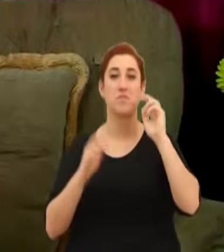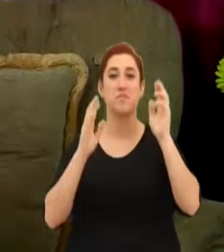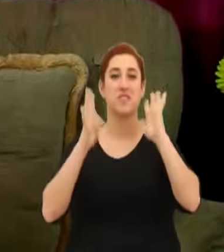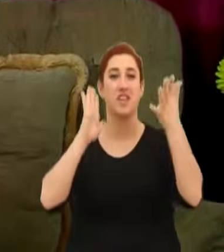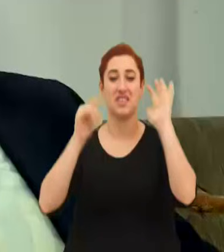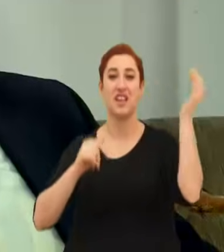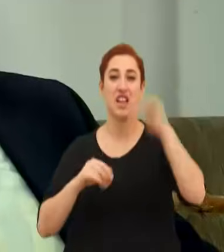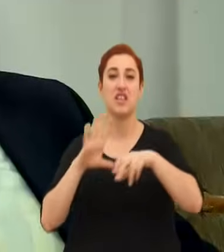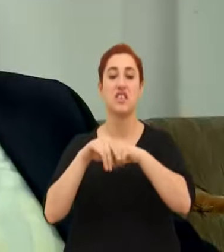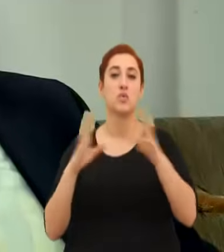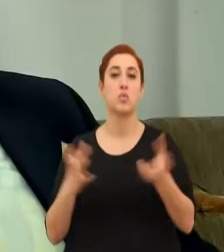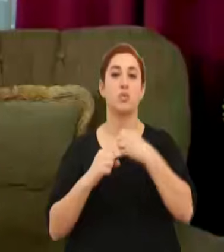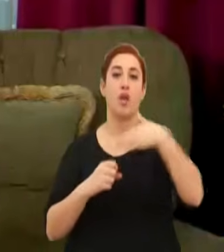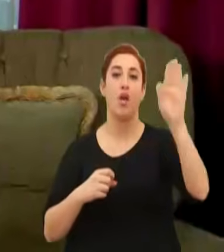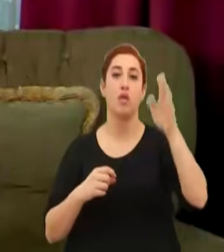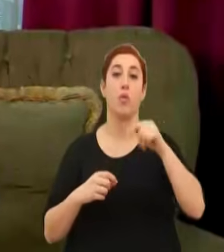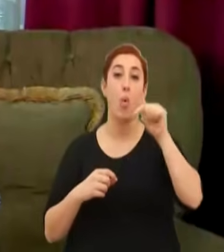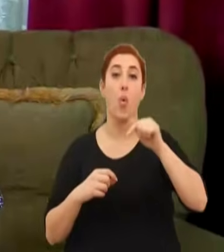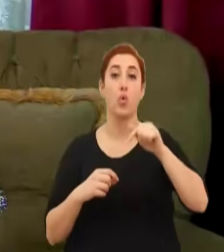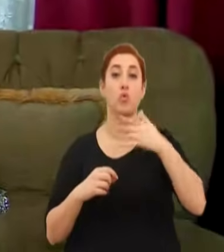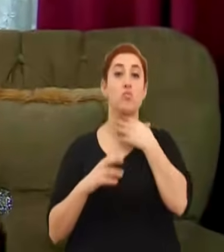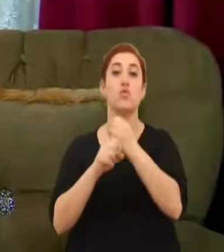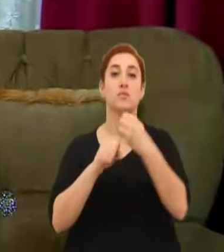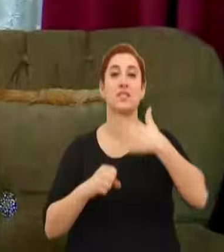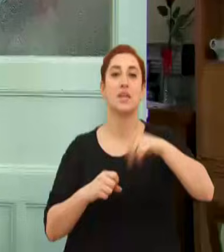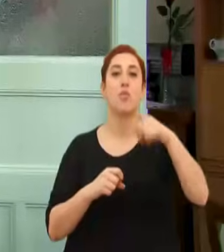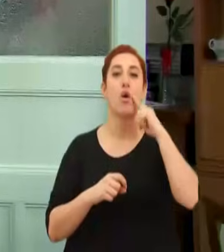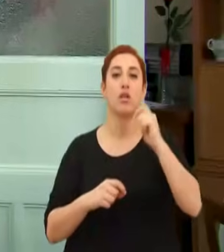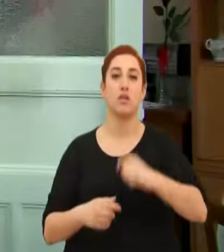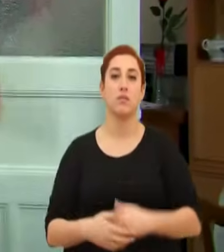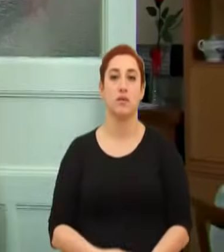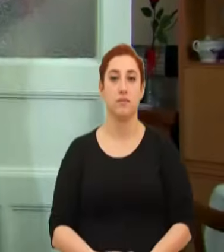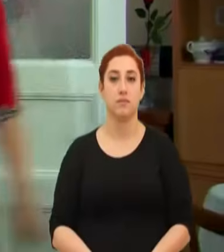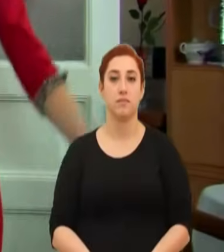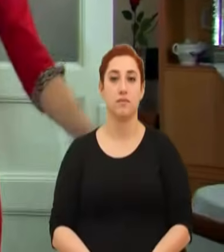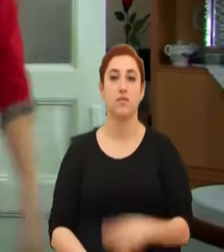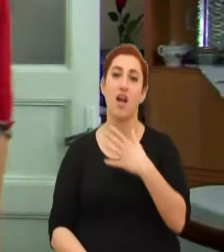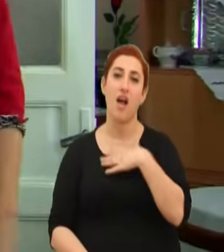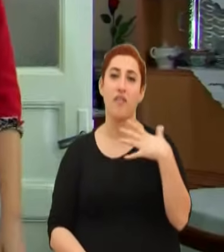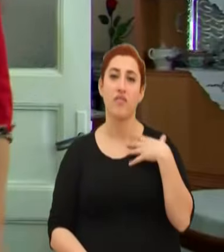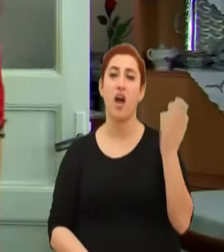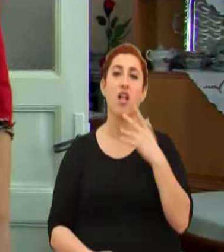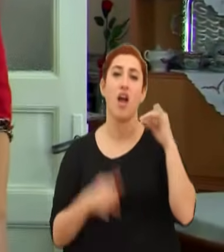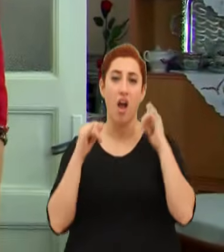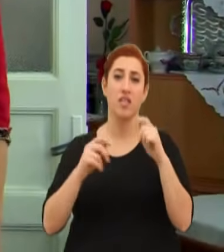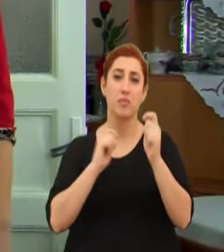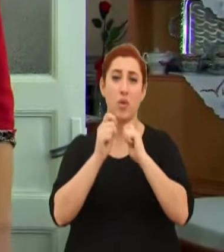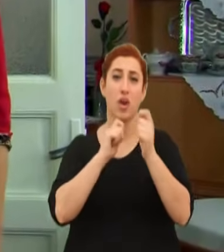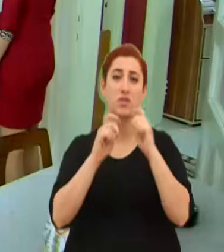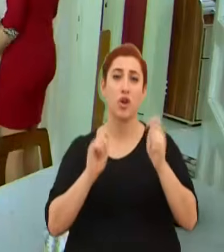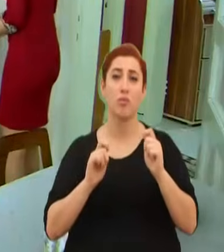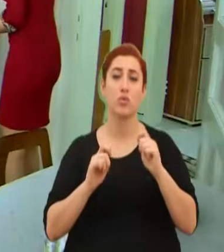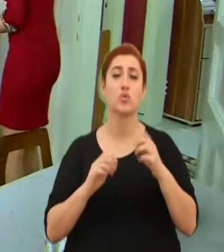serseri geldi. Hırsızı kurtardı. Orada boğasım geldi o adama. Anne, hala aynı şeyi mi